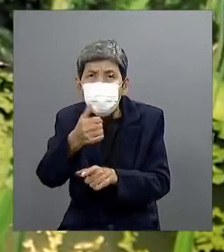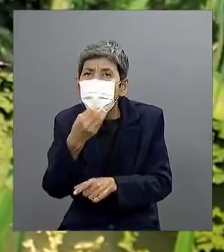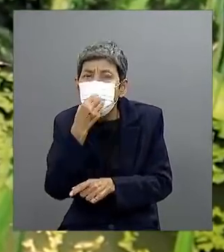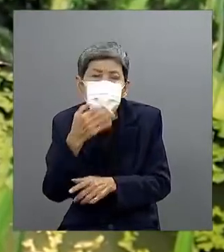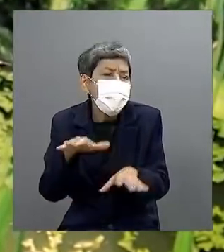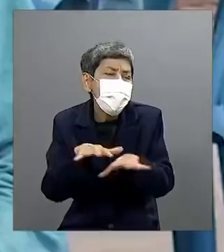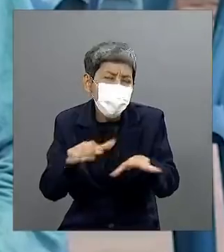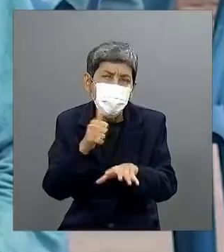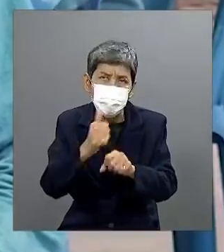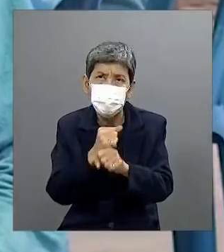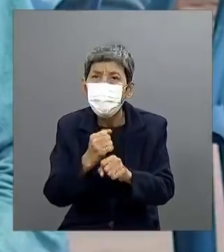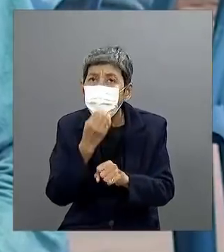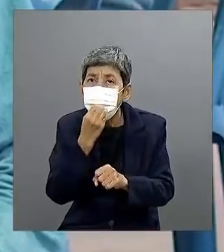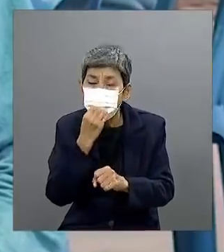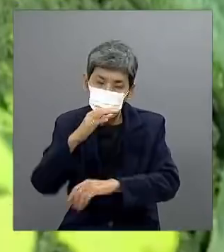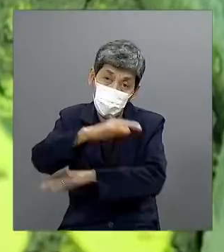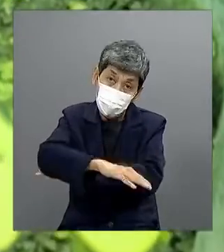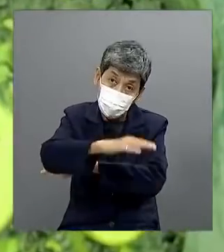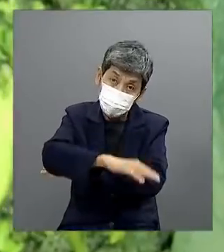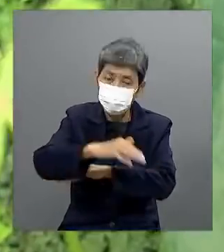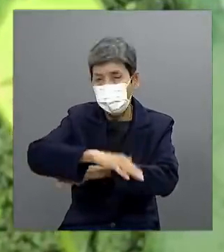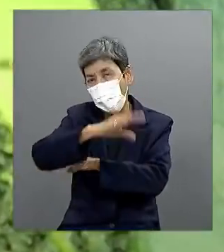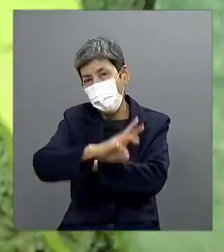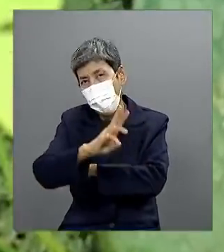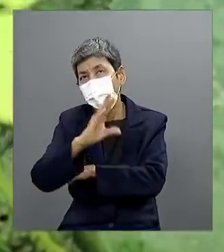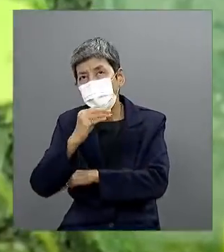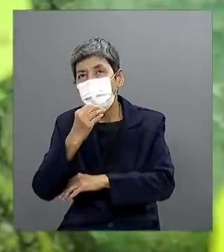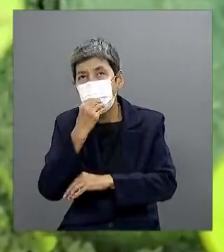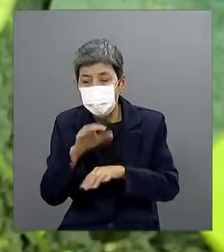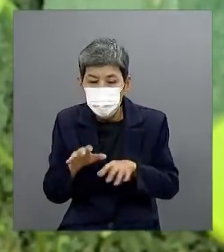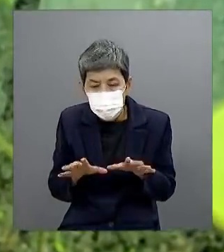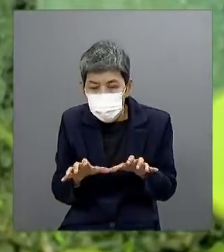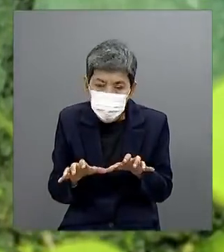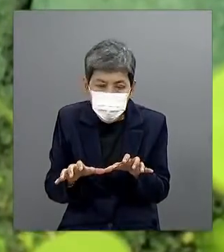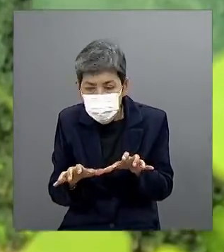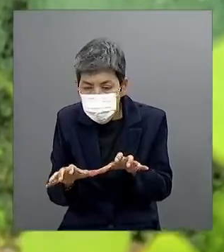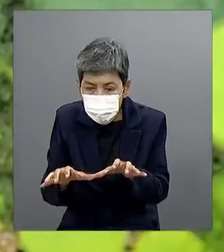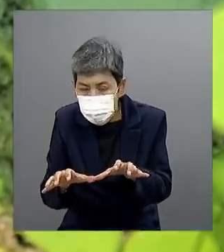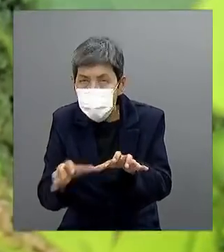จะกินอาหารตอนเย็นประมาณ6โมงถึงทุ่มเขาจะเริ่มออกมาหากินอาหารแล้วค่ะ